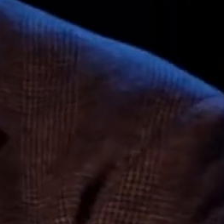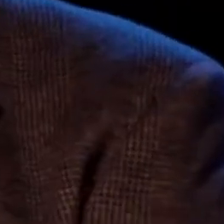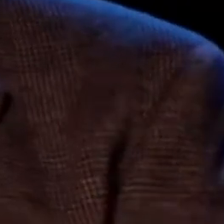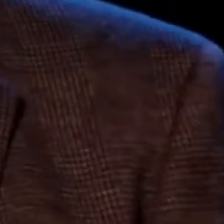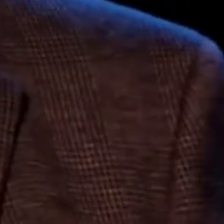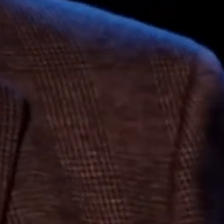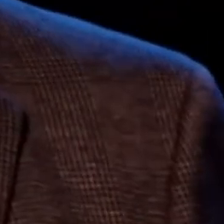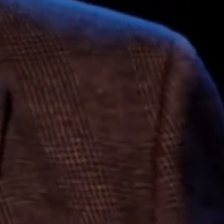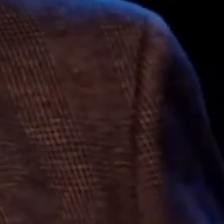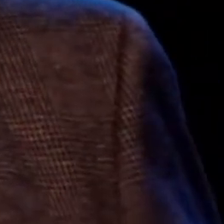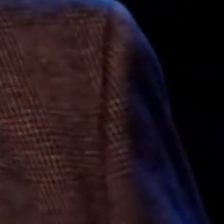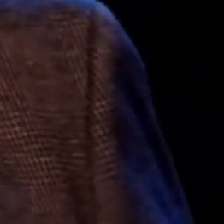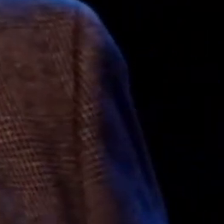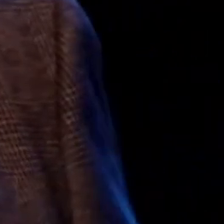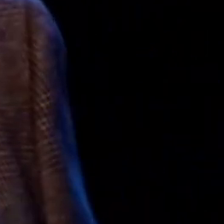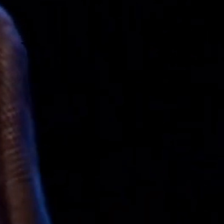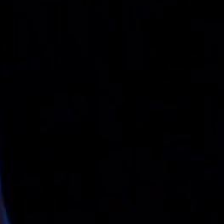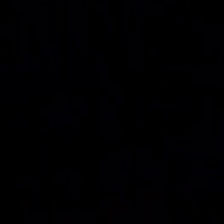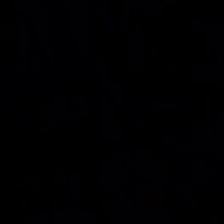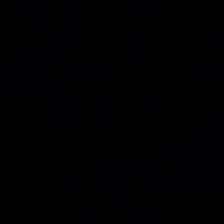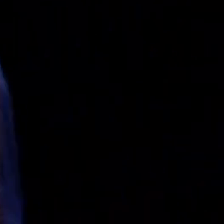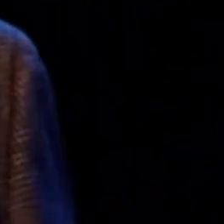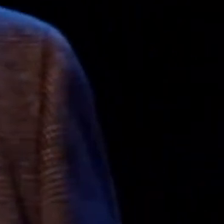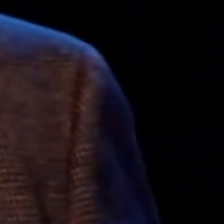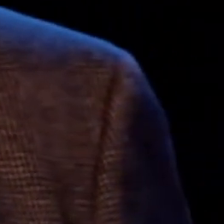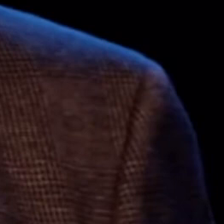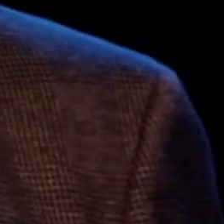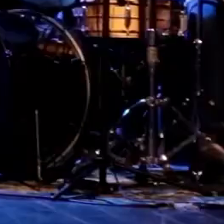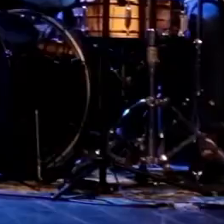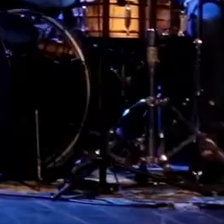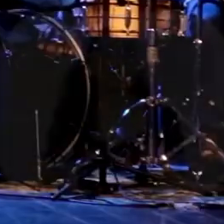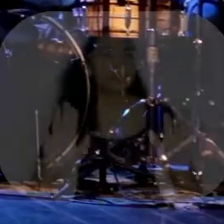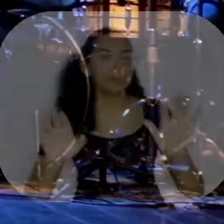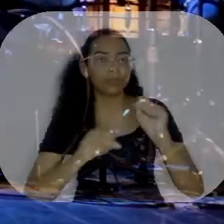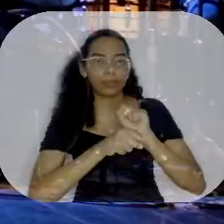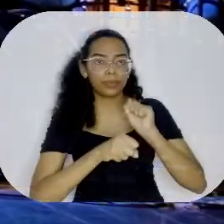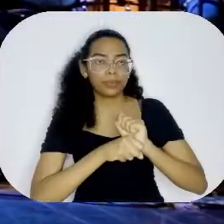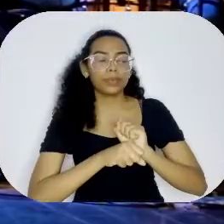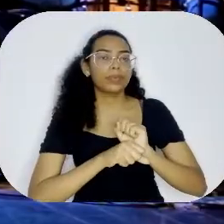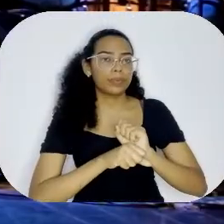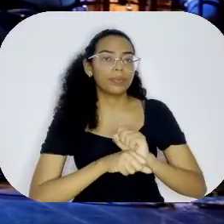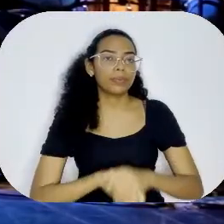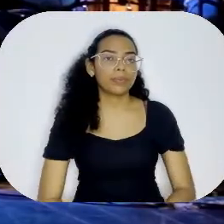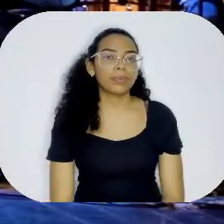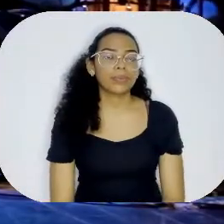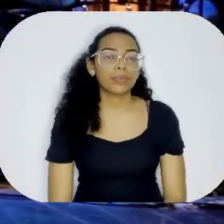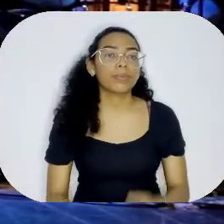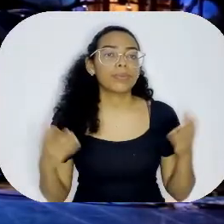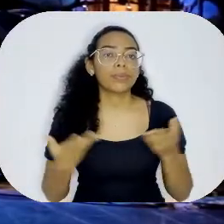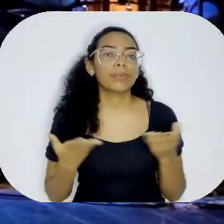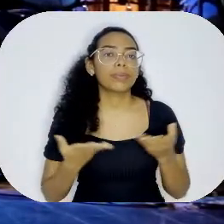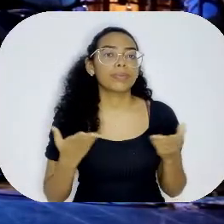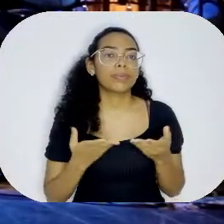Zola, zola, zola, zola, zola, guludidi. Ok, stop, stop. Pare, pare, pare, pare.